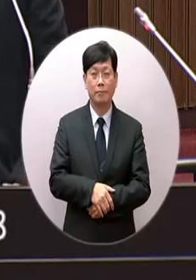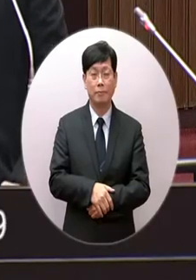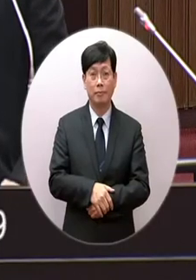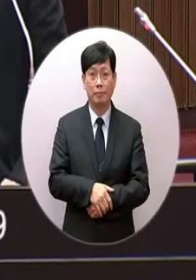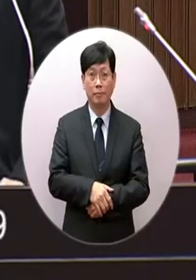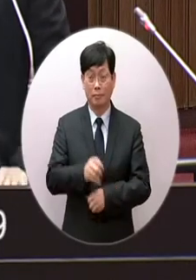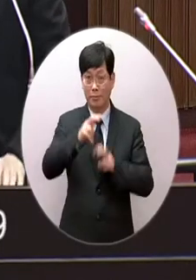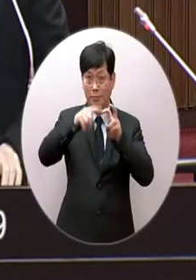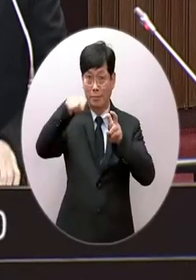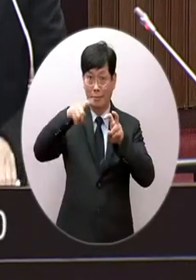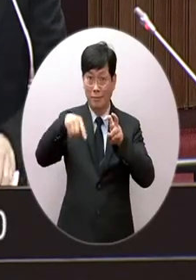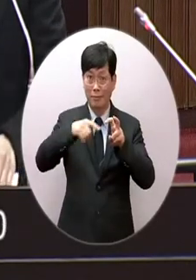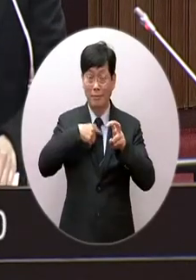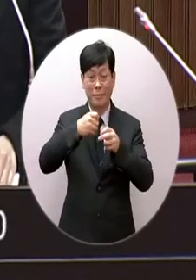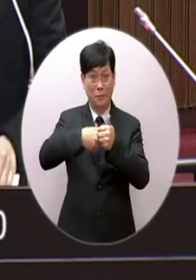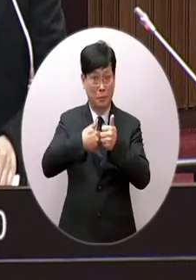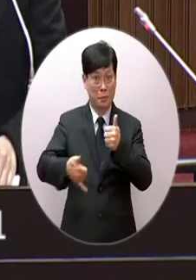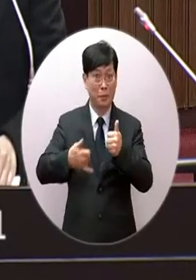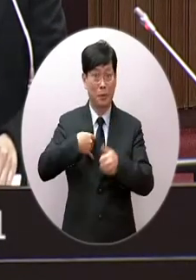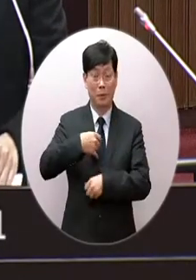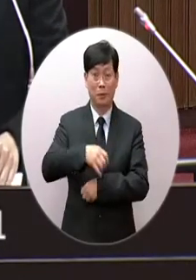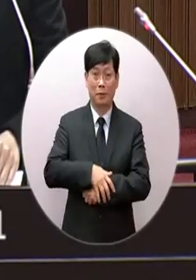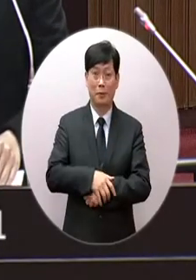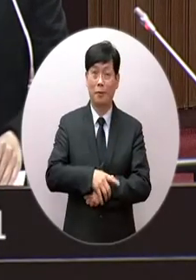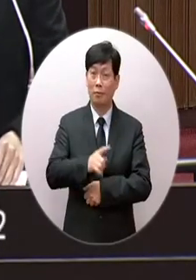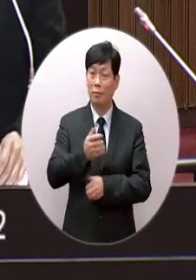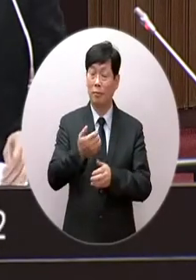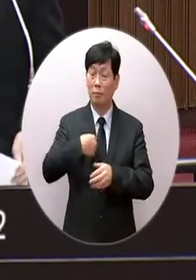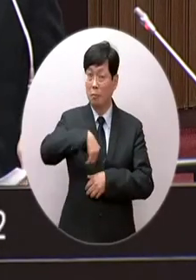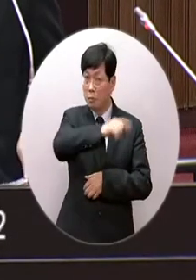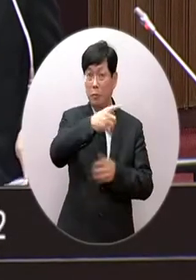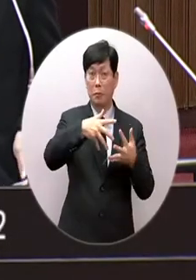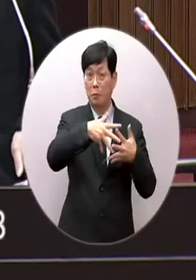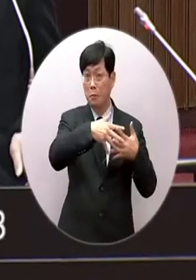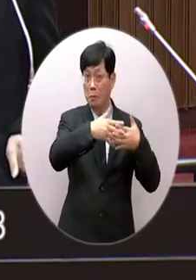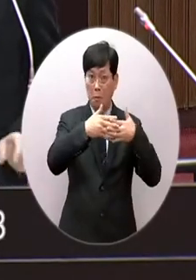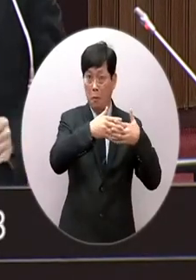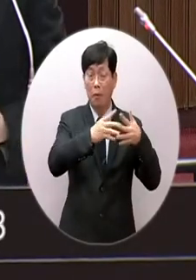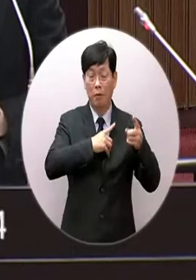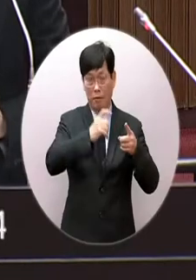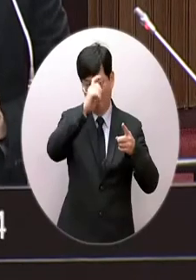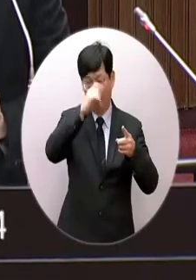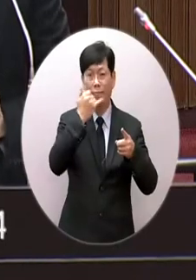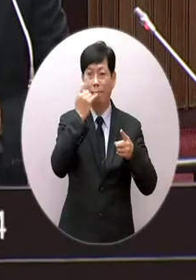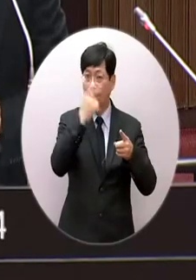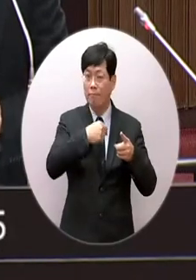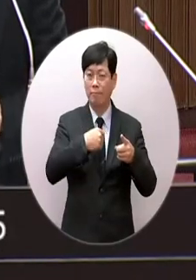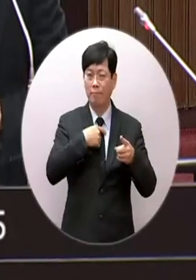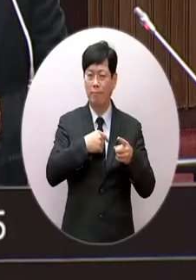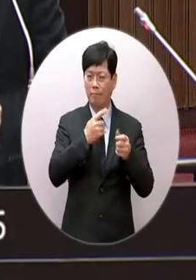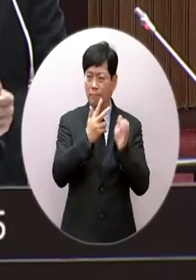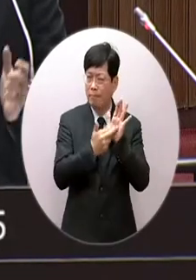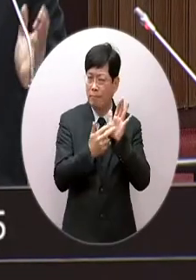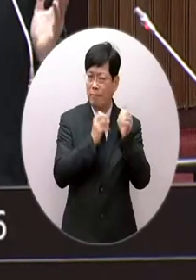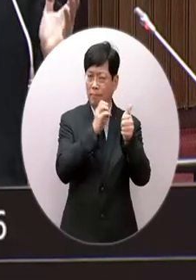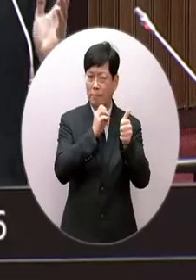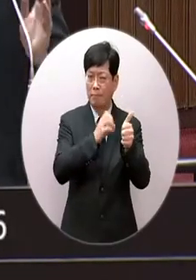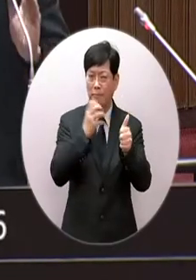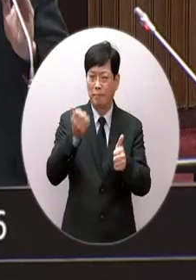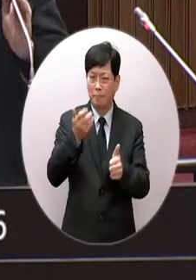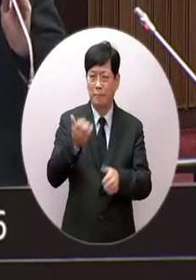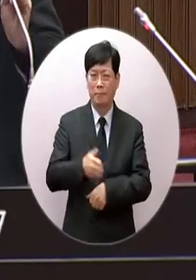正中郑委员啊，他之前不是去美国吗？ 是， 希望看看能不能游说，